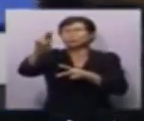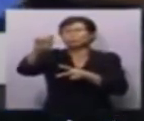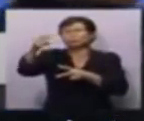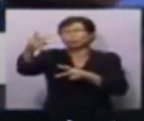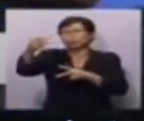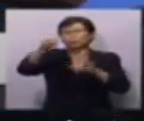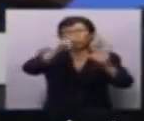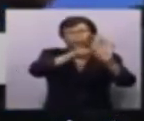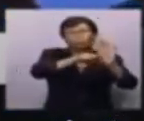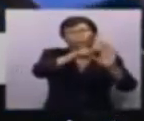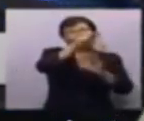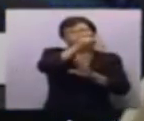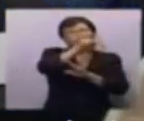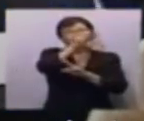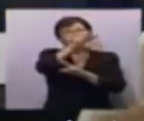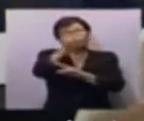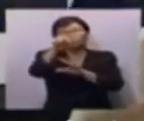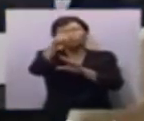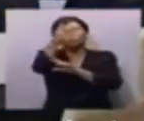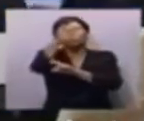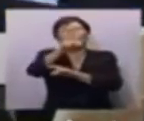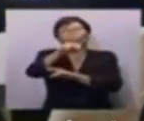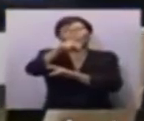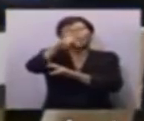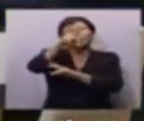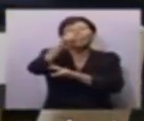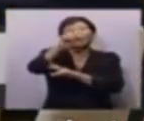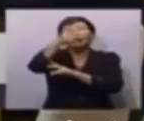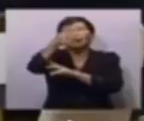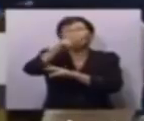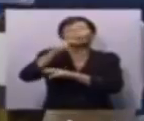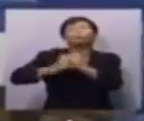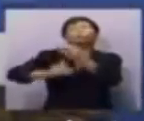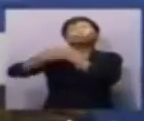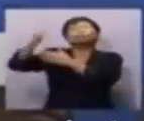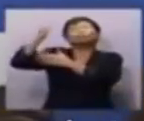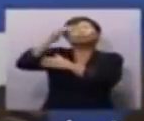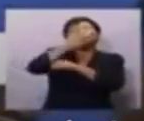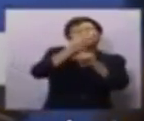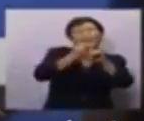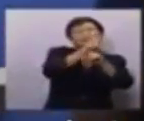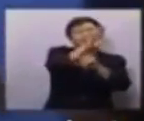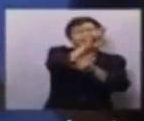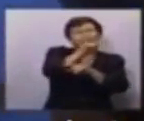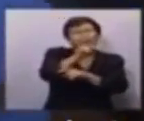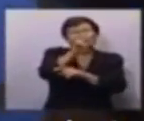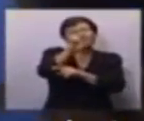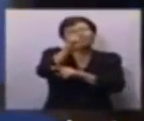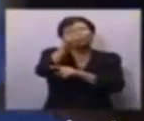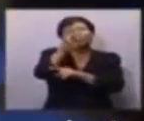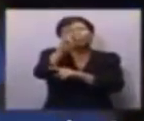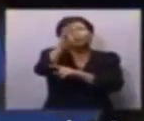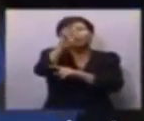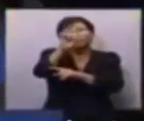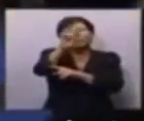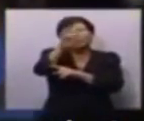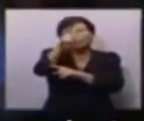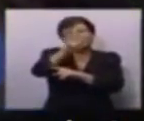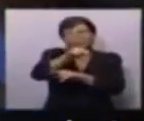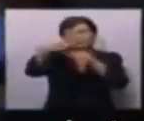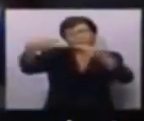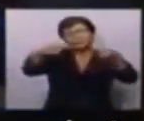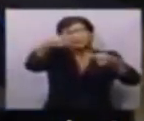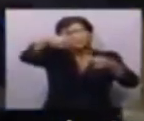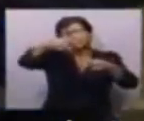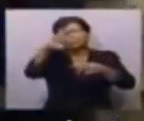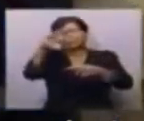bagi kerusi N31, Don Kahang, penyandangnya sebelum ini dari BN, R. Vidyananthan, dicabar calon